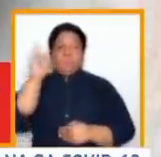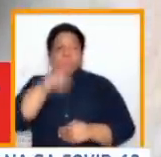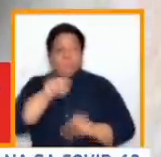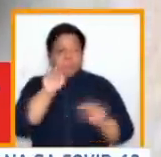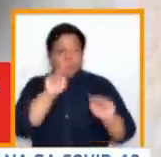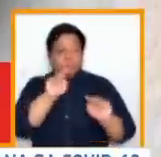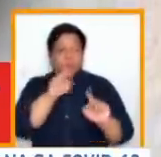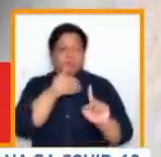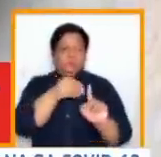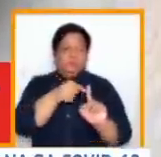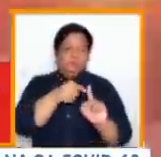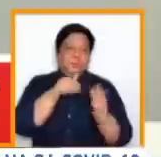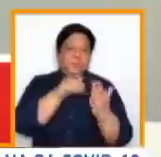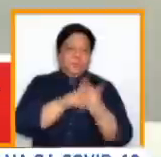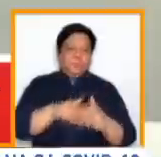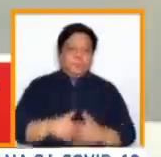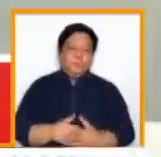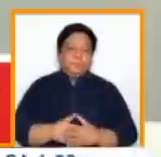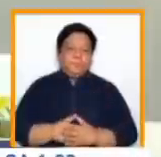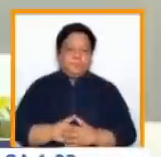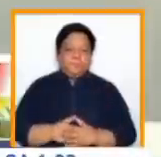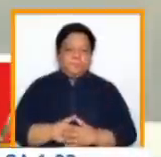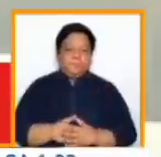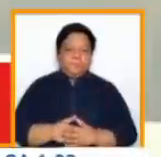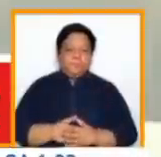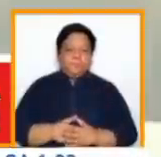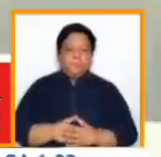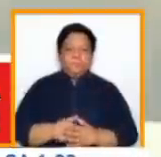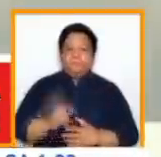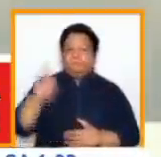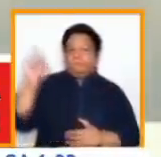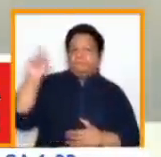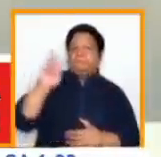kanya. Hindi ko pa dinideklarang